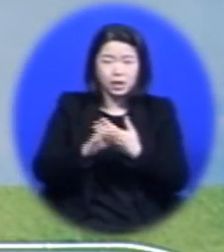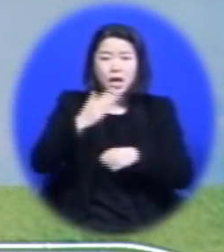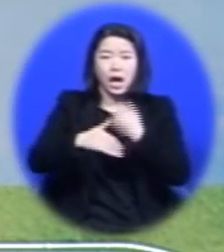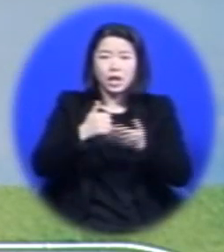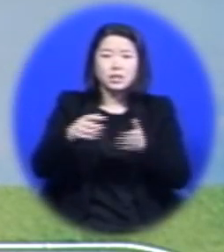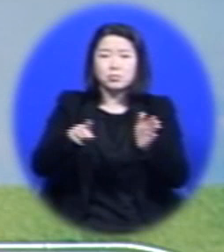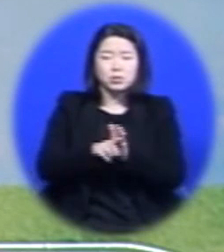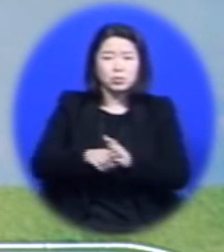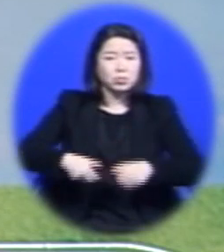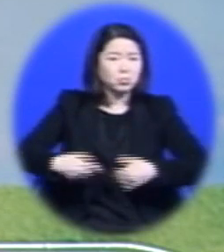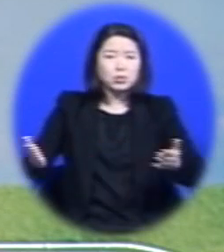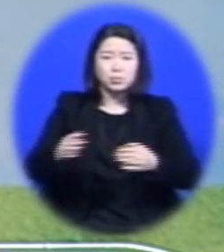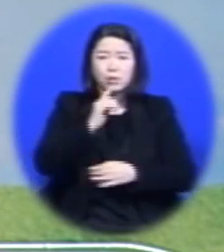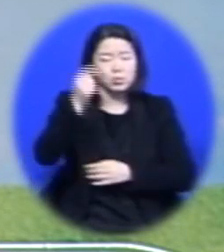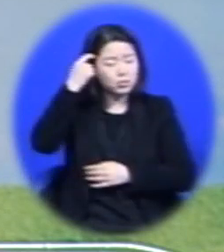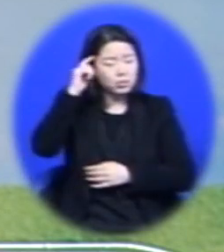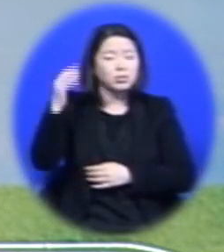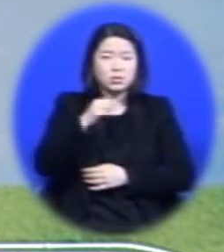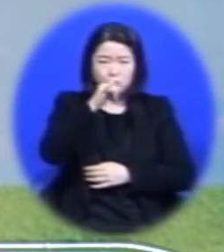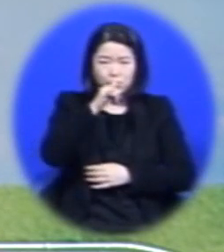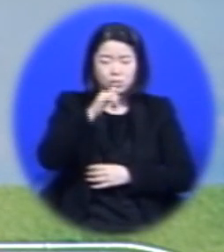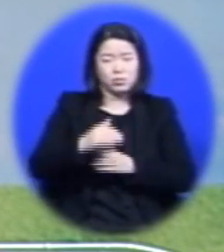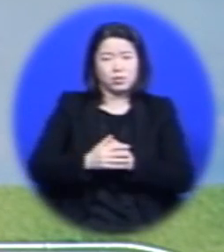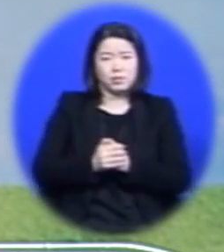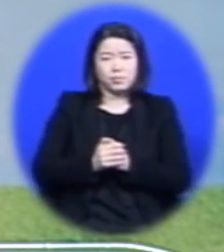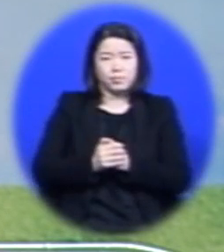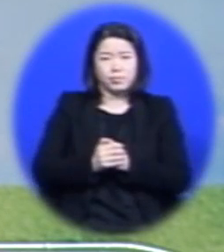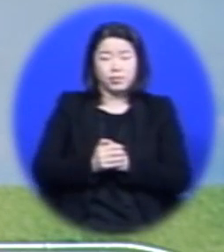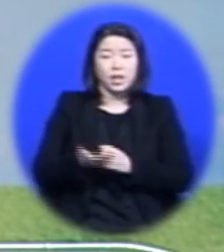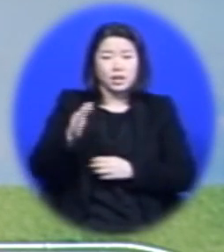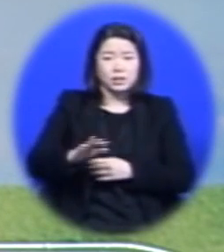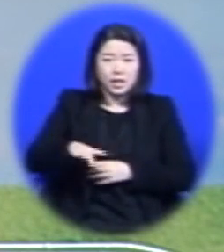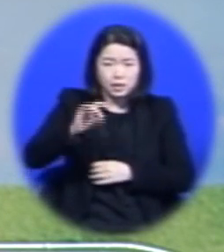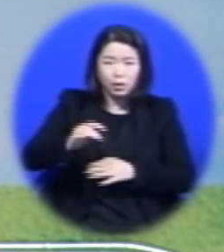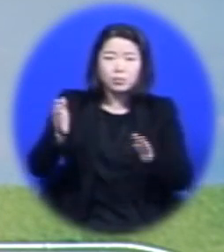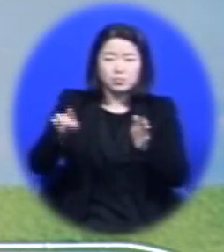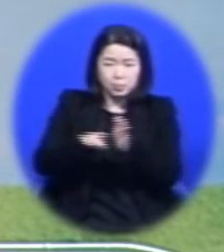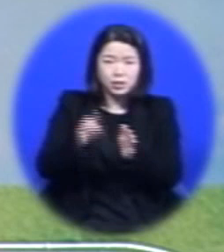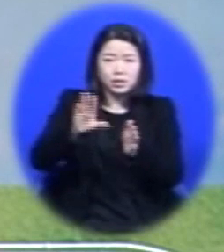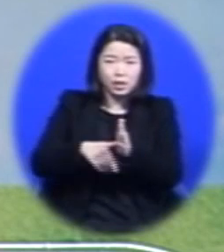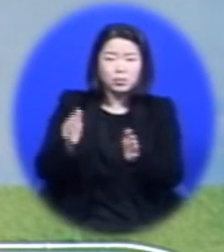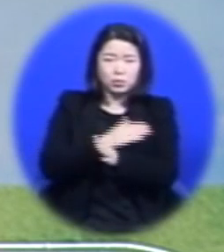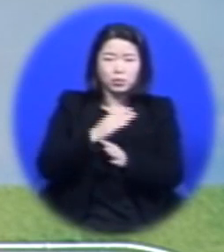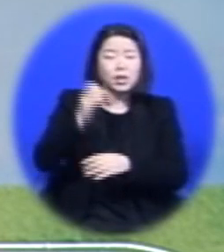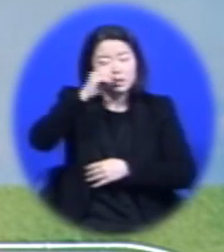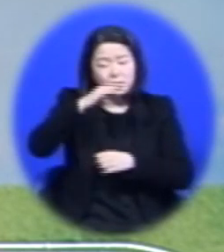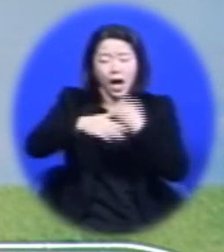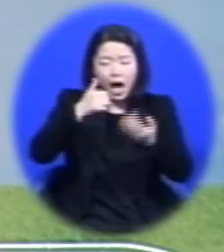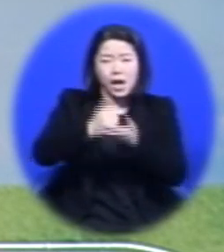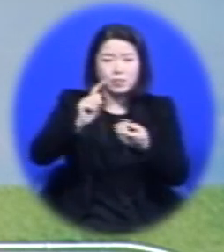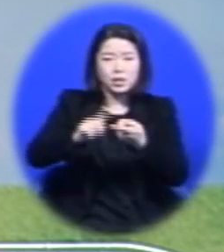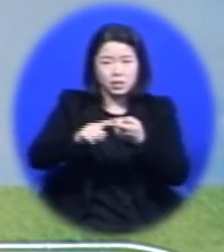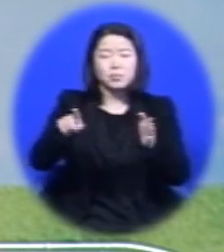하나님이 더 소용 없는데 이렇게 되 버려요 근데 처음 믿을 때부터 그냥 하나님을 믿었어요